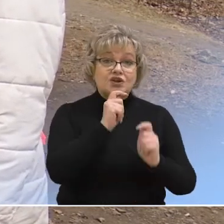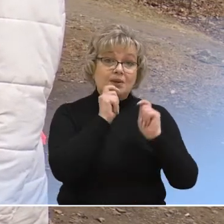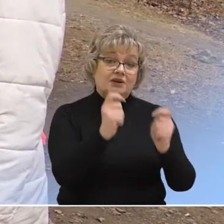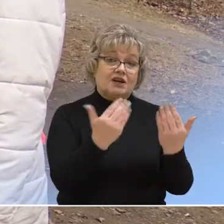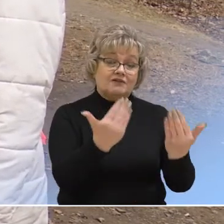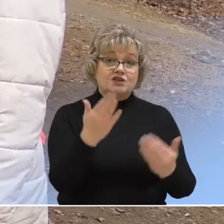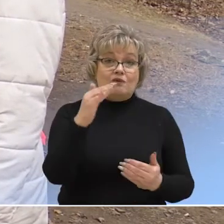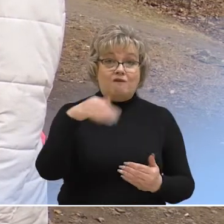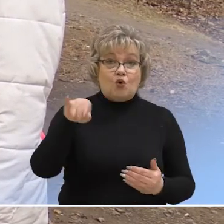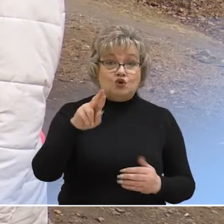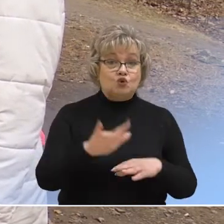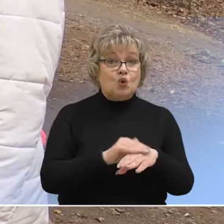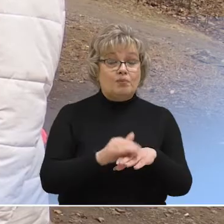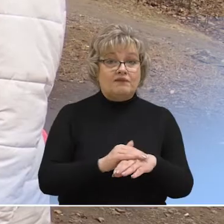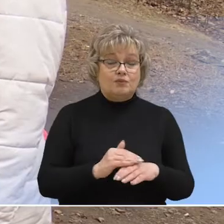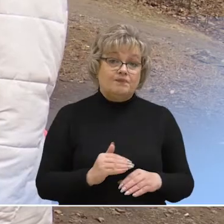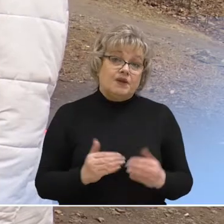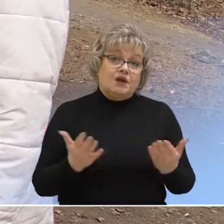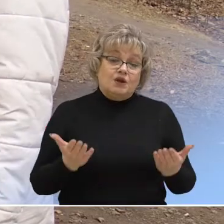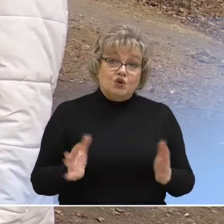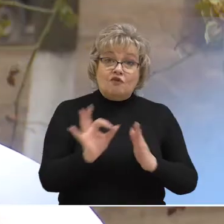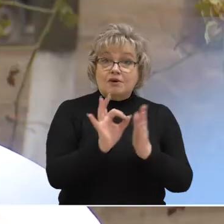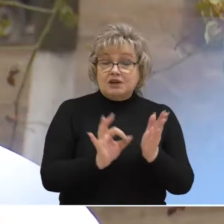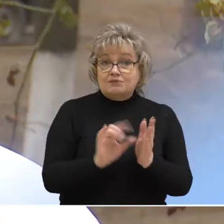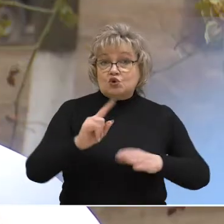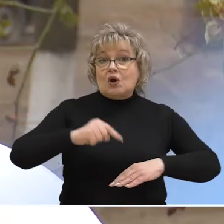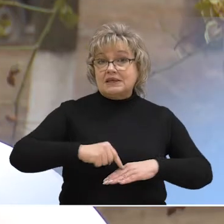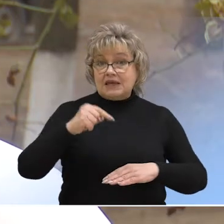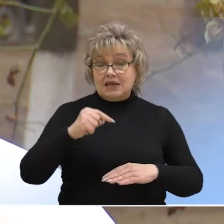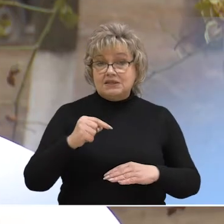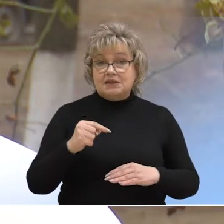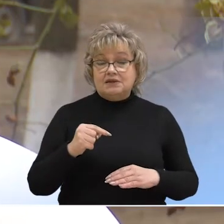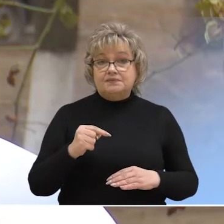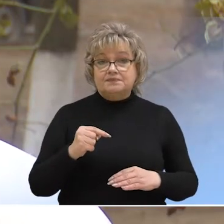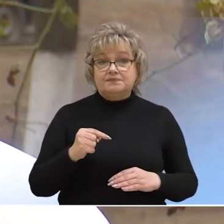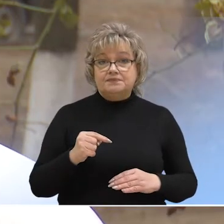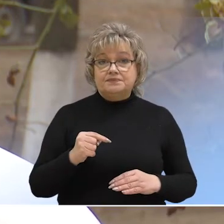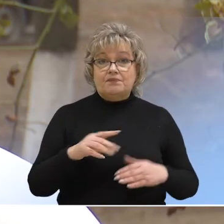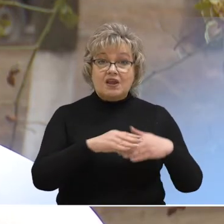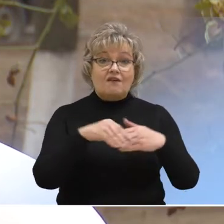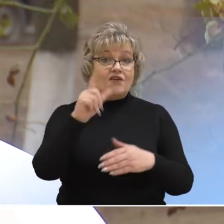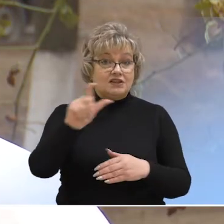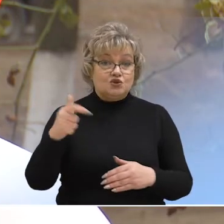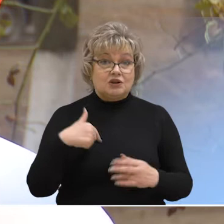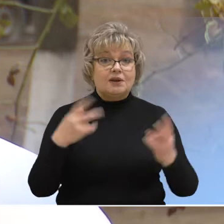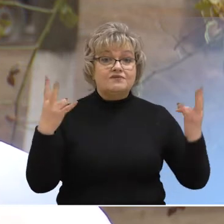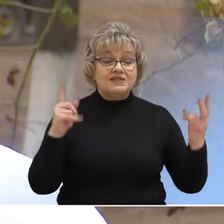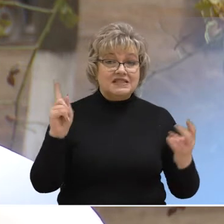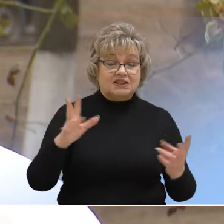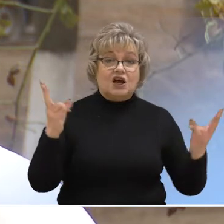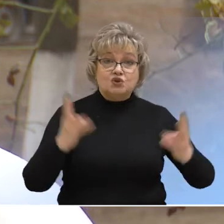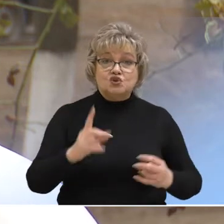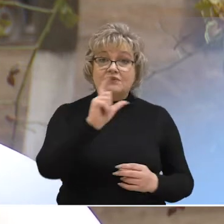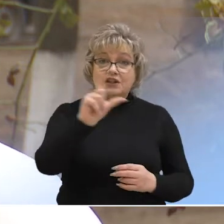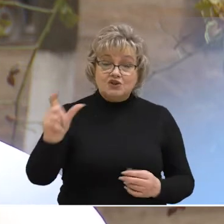подарок вашему фонду доброму? Ну, в принципе, что касается... волонтеров. Нам всегда нужны волонтеры,